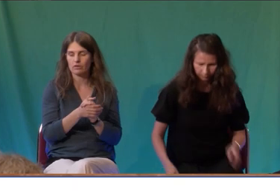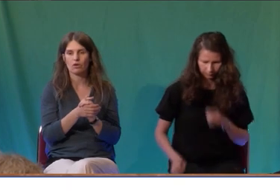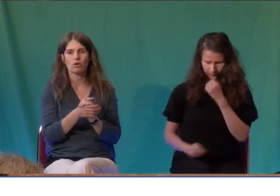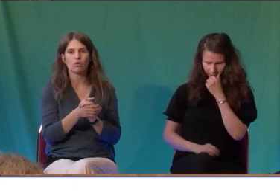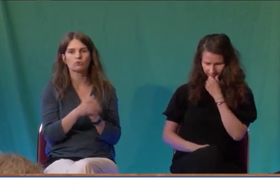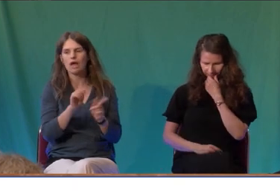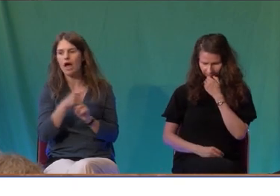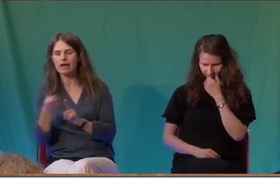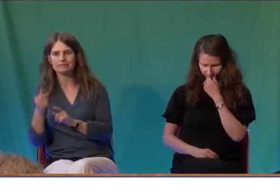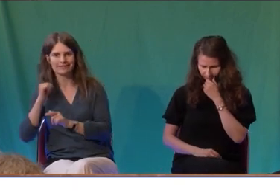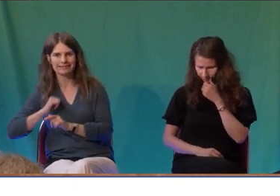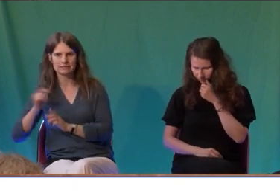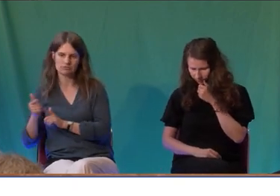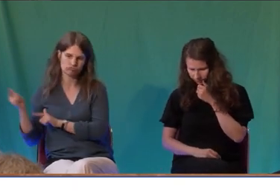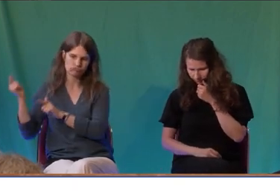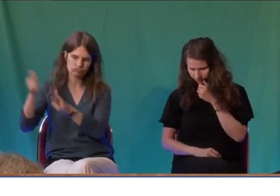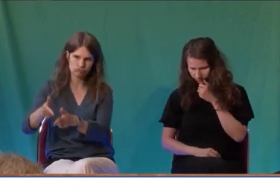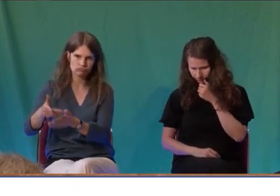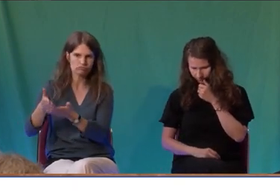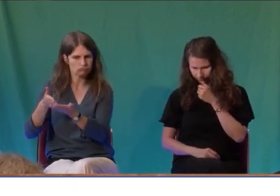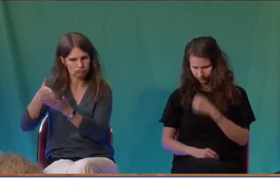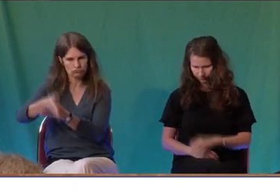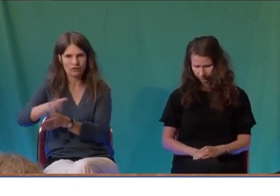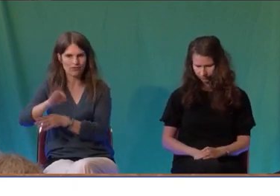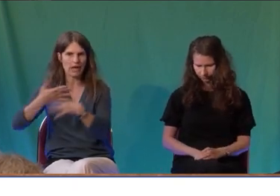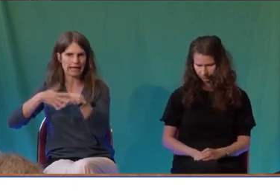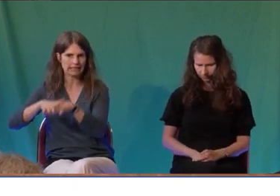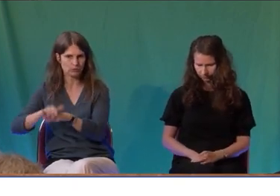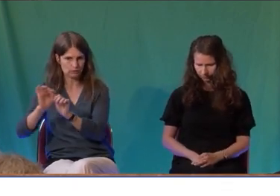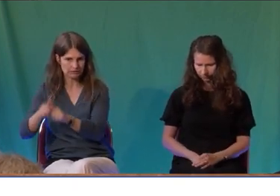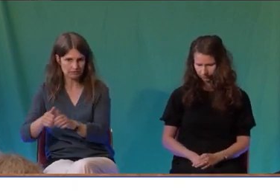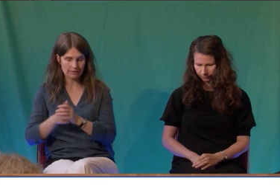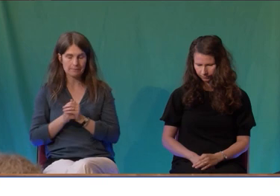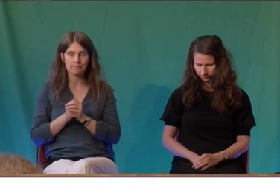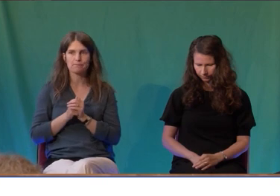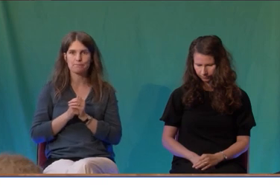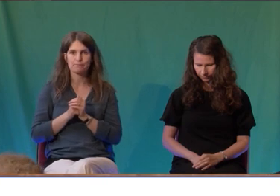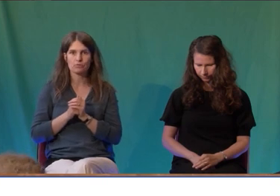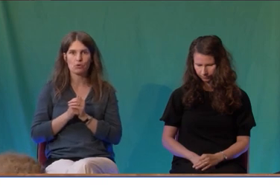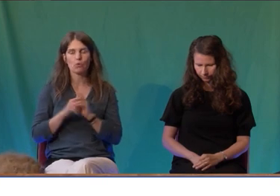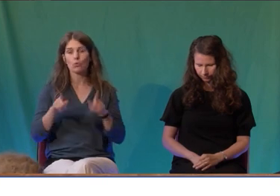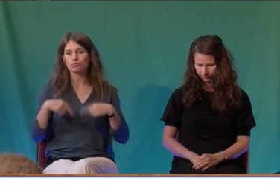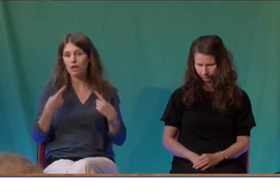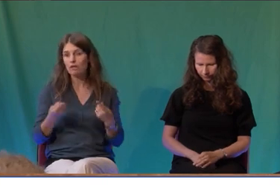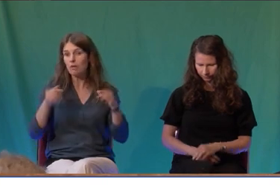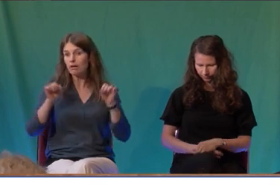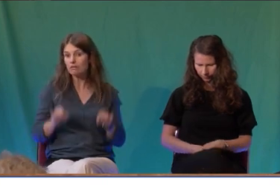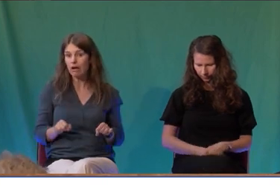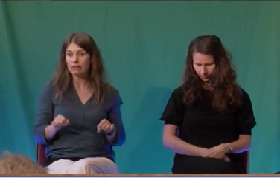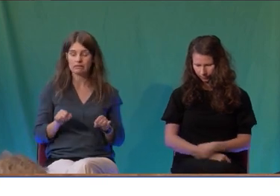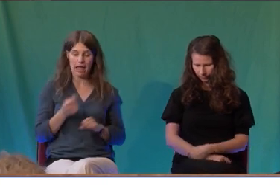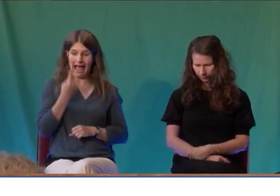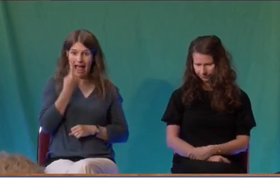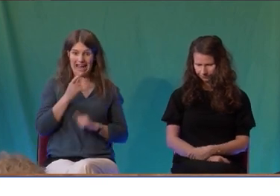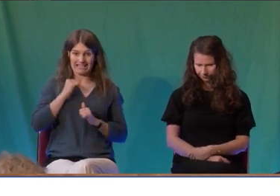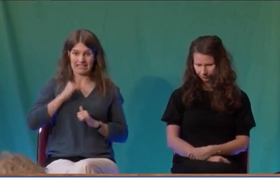einen anderen Dienst der die Eingliederungshilfe leistet und dann gibt es die Möglichkeit dass es einen